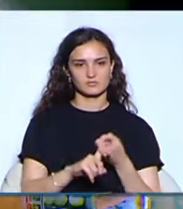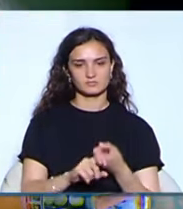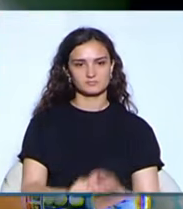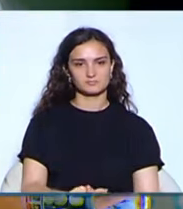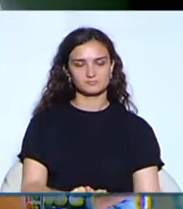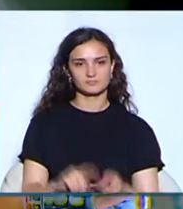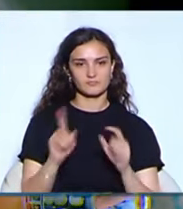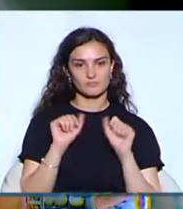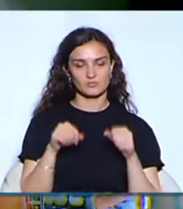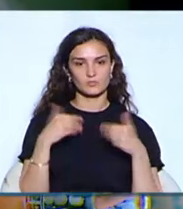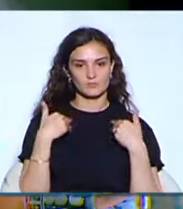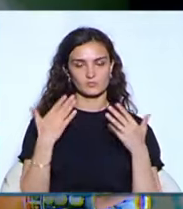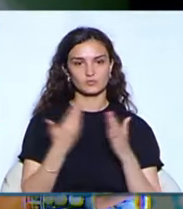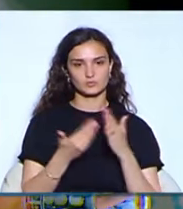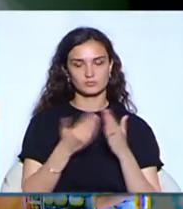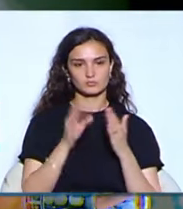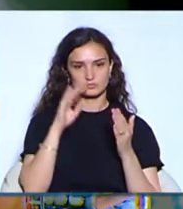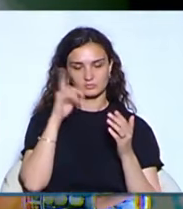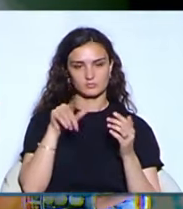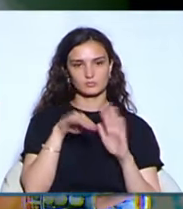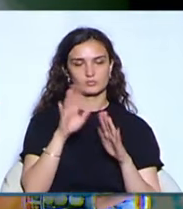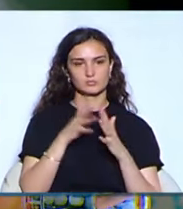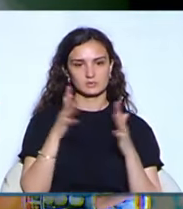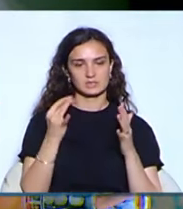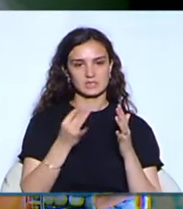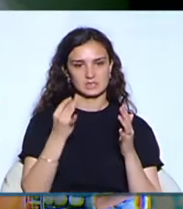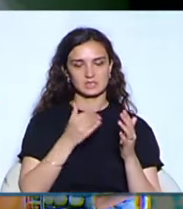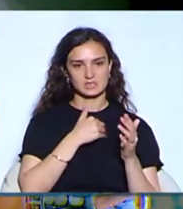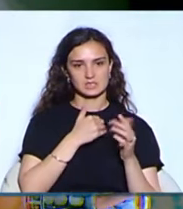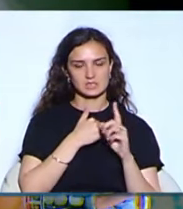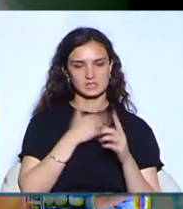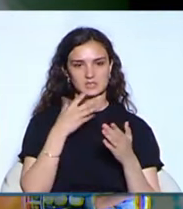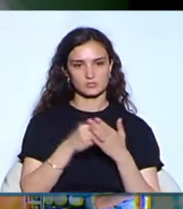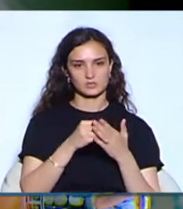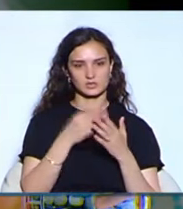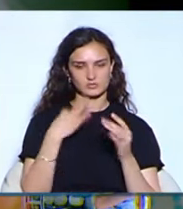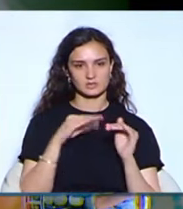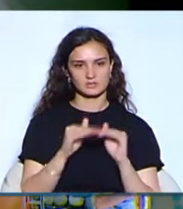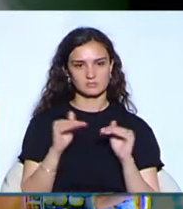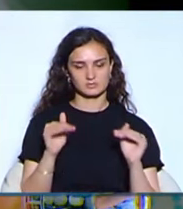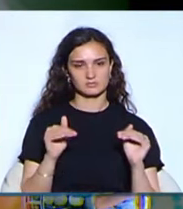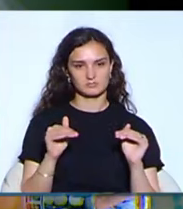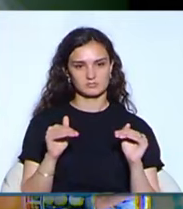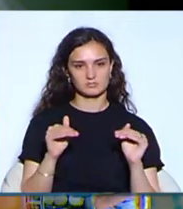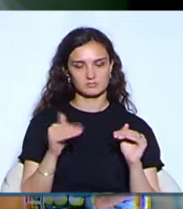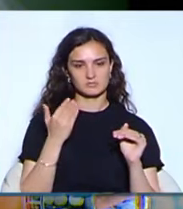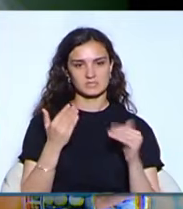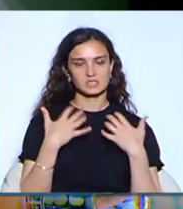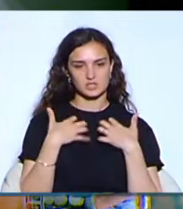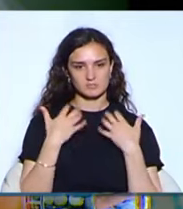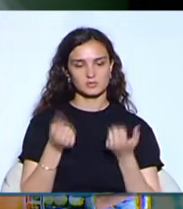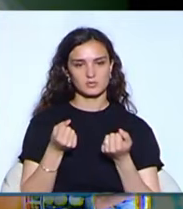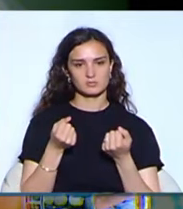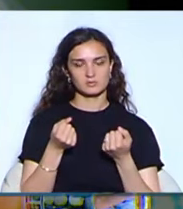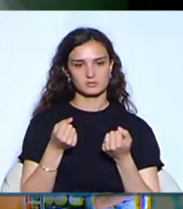სპეციალისტს. რაც შემიძლია ურჩიო, მშობლებს უფრო მეტად დაინტერესნენ საკუთარი შვილებით. მათი